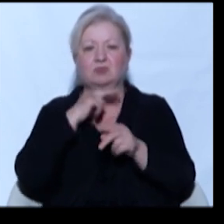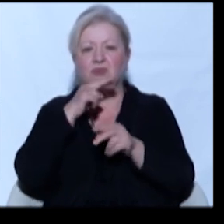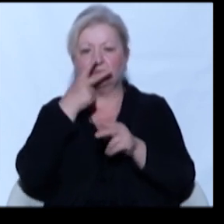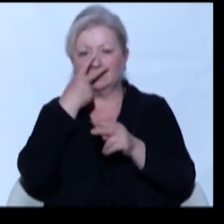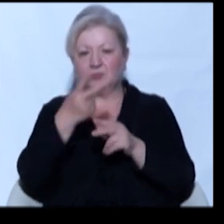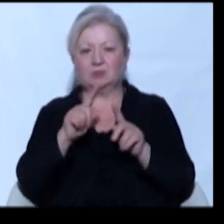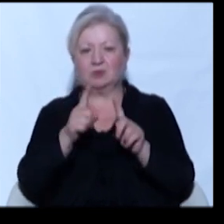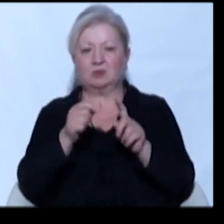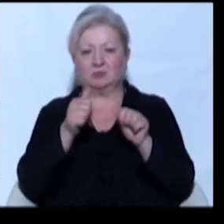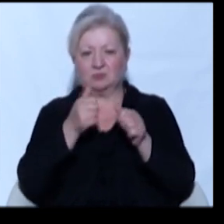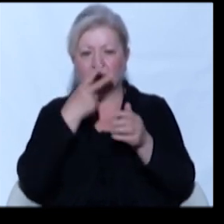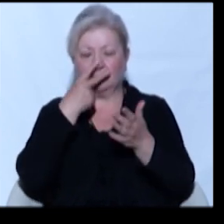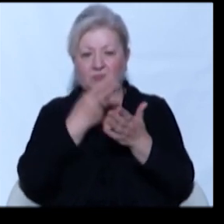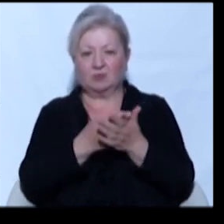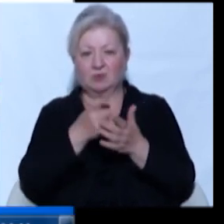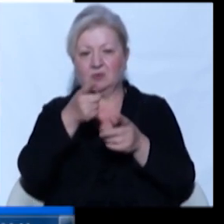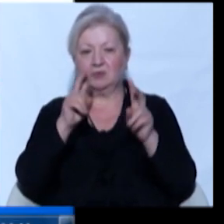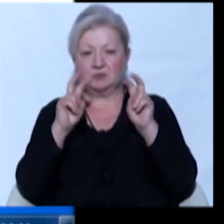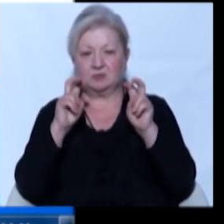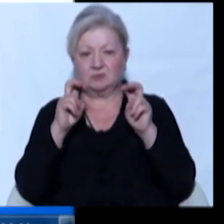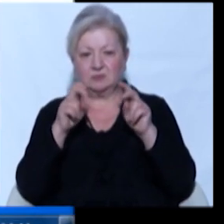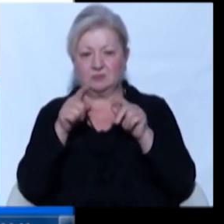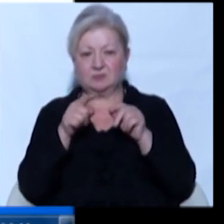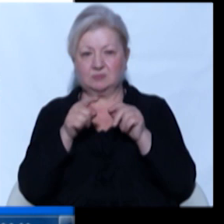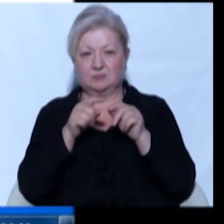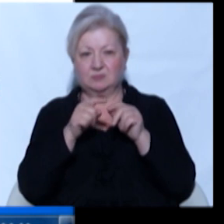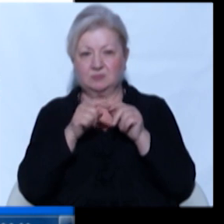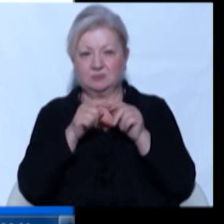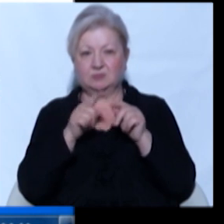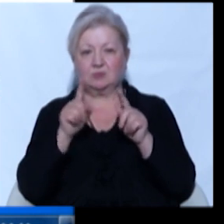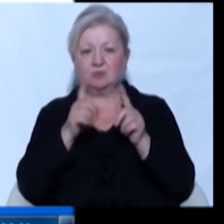მოდით ნახოთ ასეთი თემა, რომელსაც ეწოდება